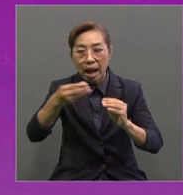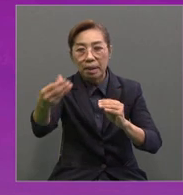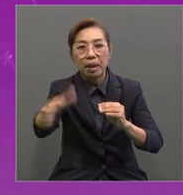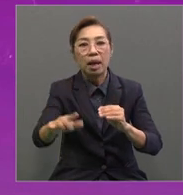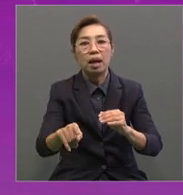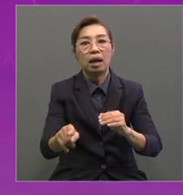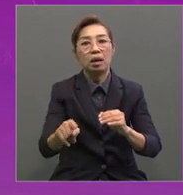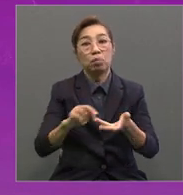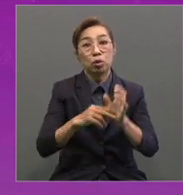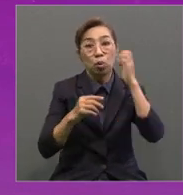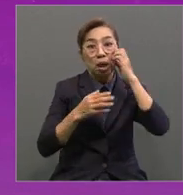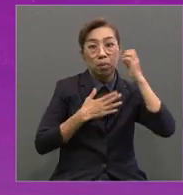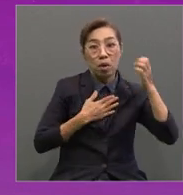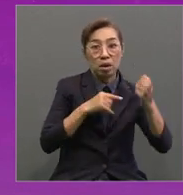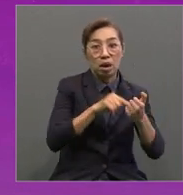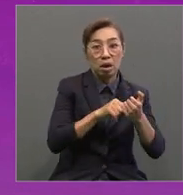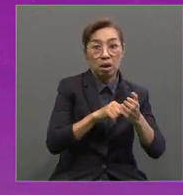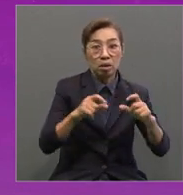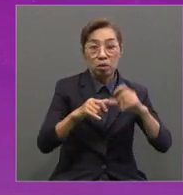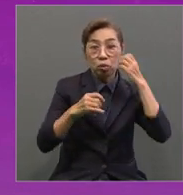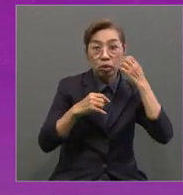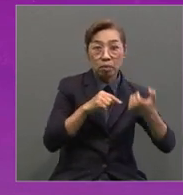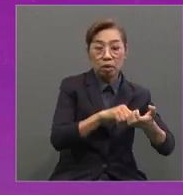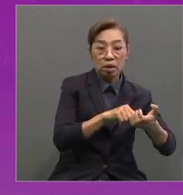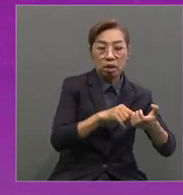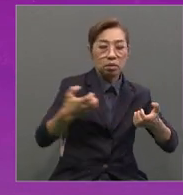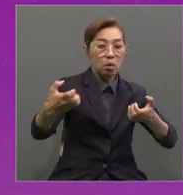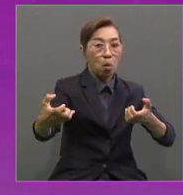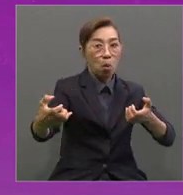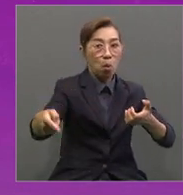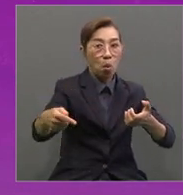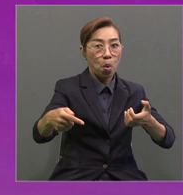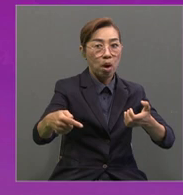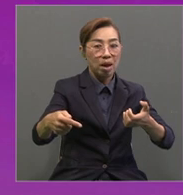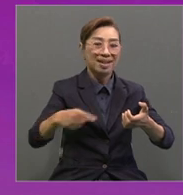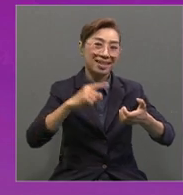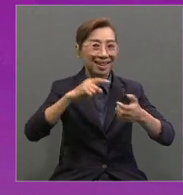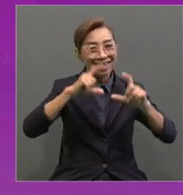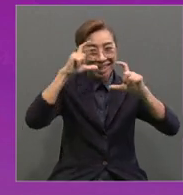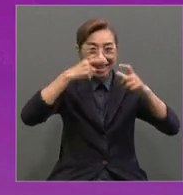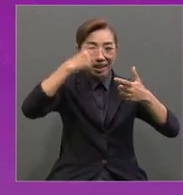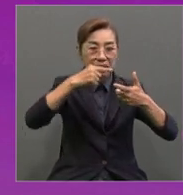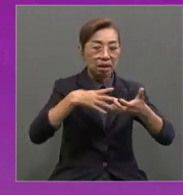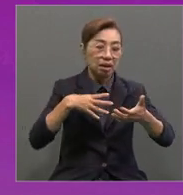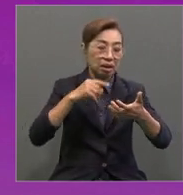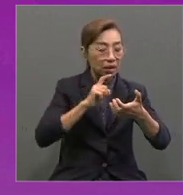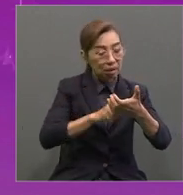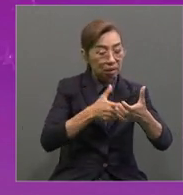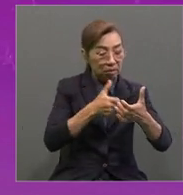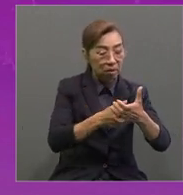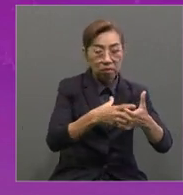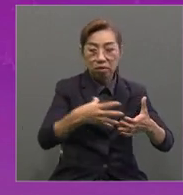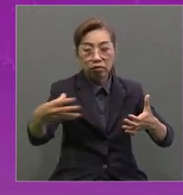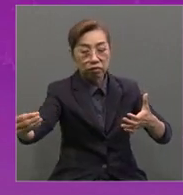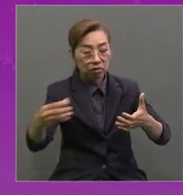ก็มีเพราะระหว่างที่เราทำกับลิงก์เา้าอยู่เนี่ยเขาอาจจะมีเครื่องอีกเครื่องนึงที่จะอ้าวนี่ไงข้อมูลกรอกเข้ามาป้อนเข้ามาได้